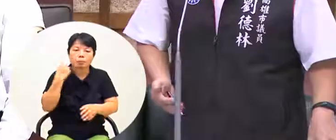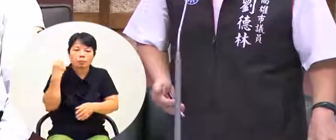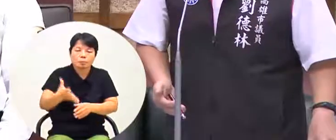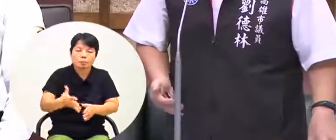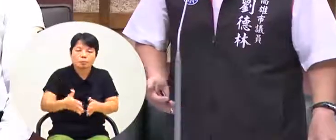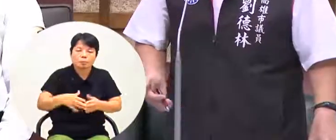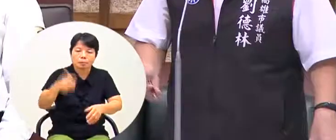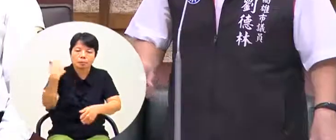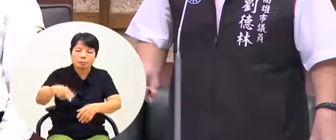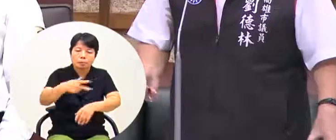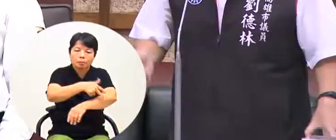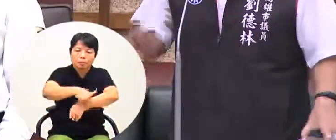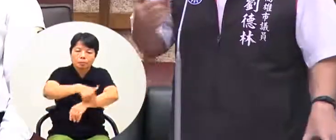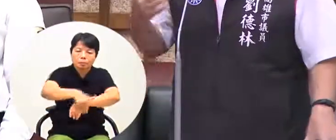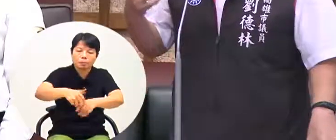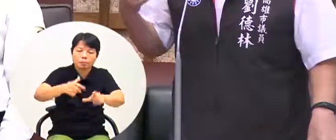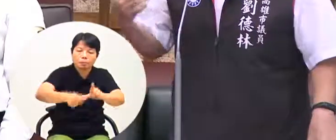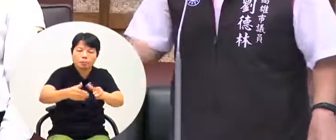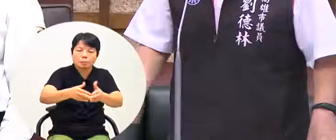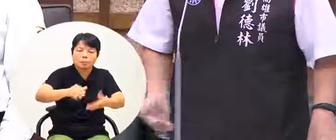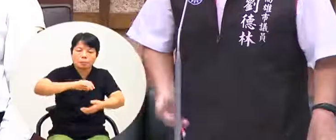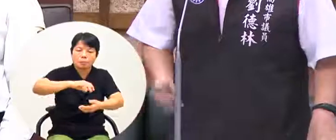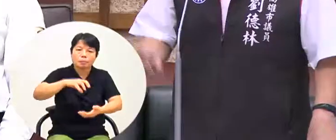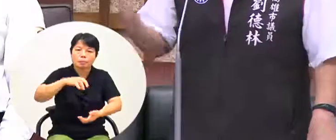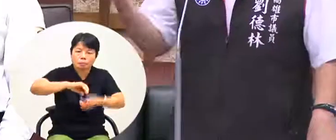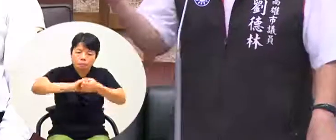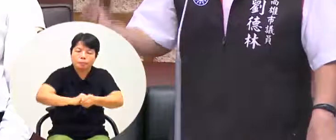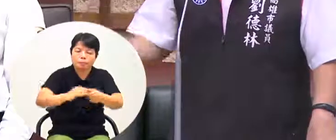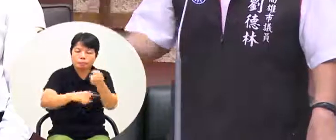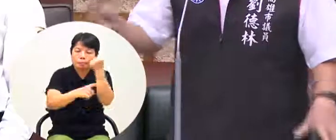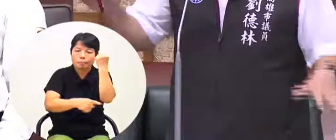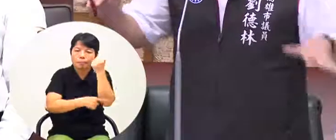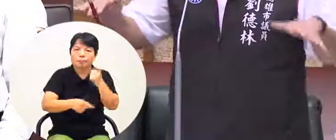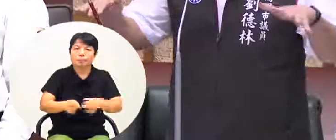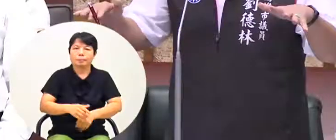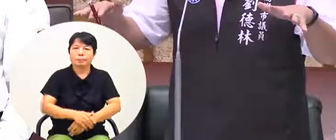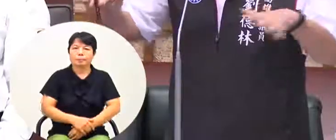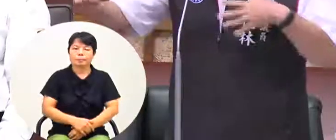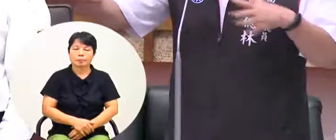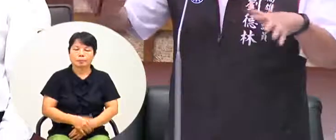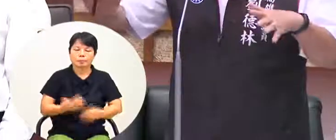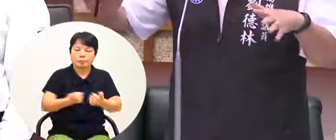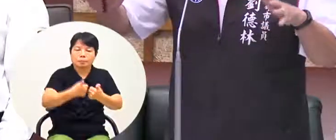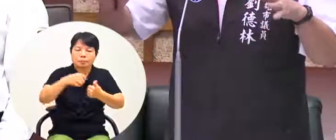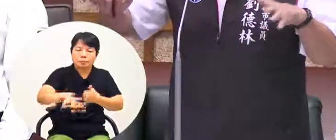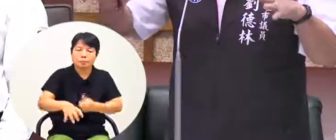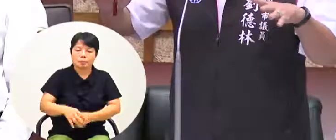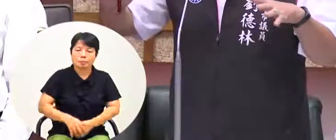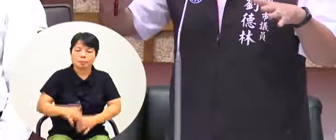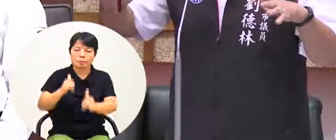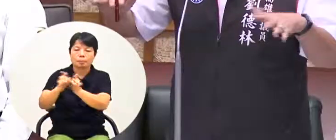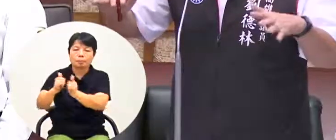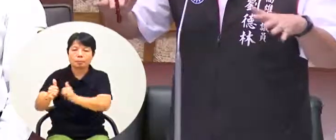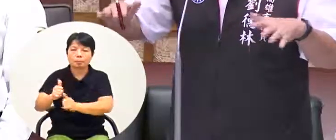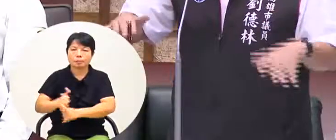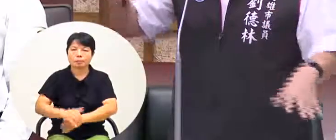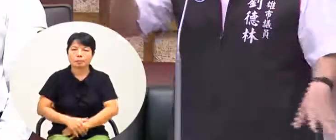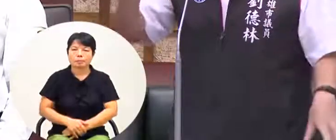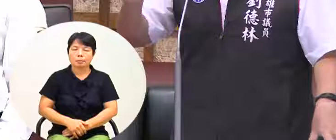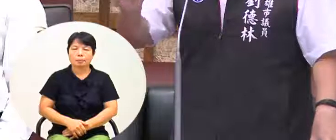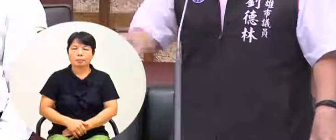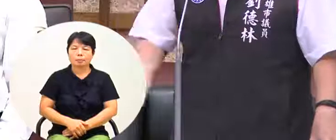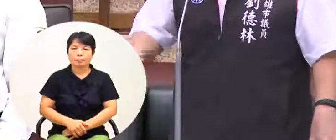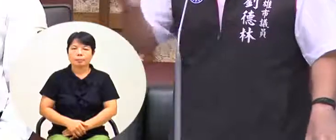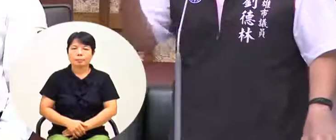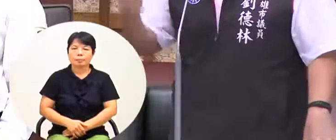规范这部分，我在想议会跟市民大概来讲的话，做一个大家都能够在平衡之下能